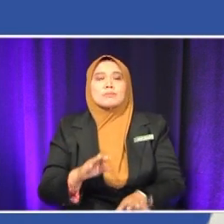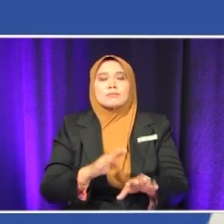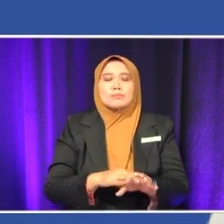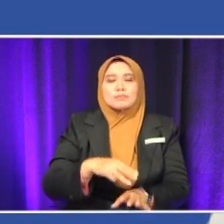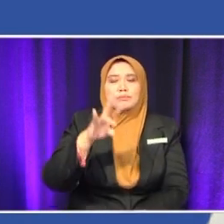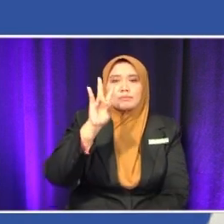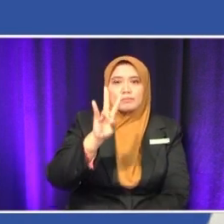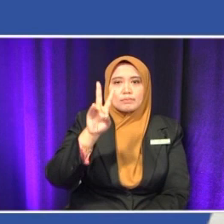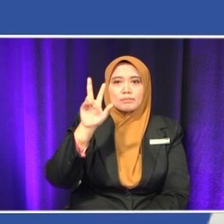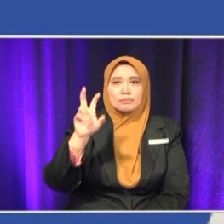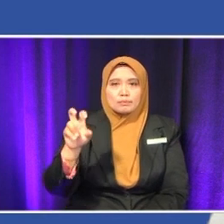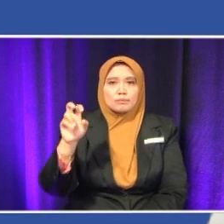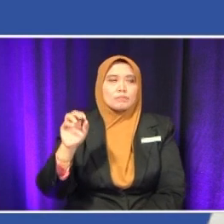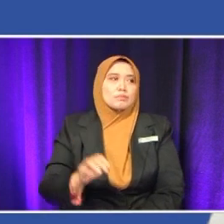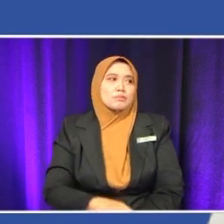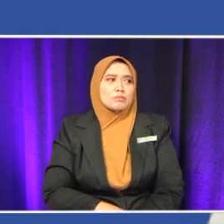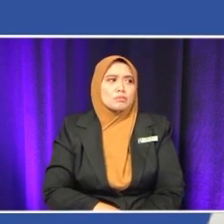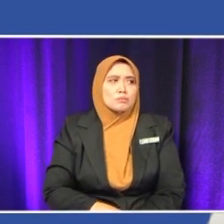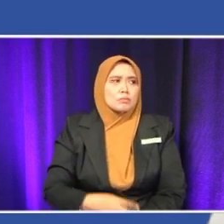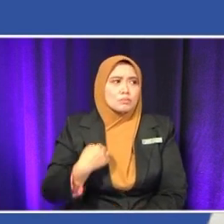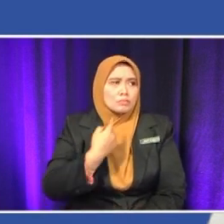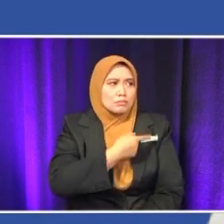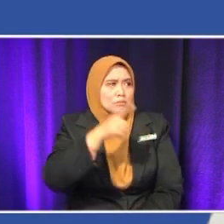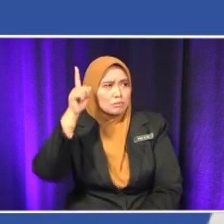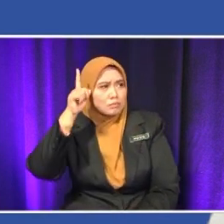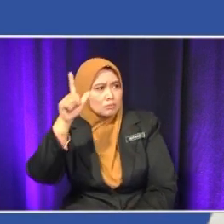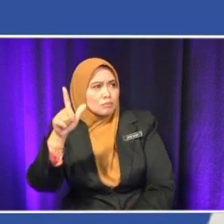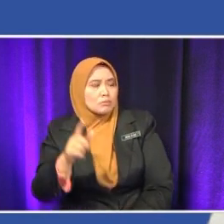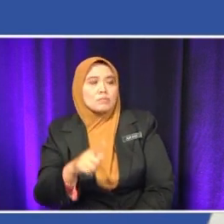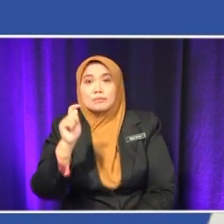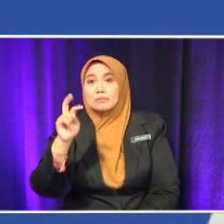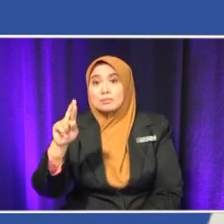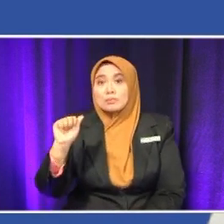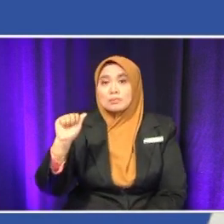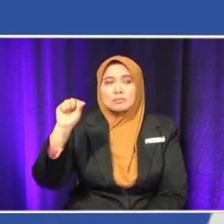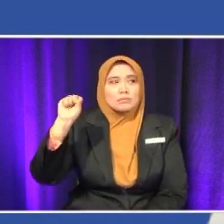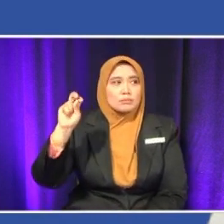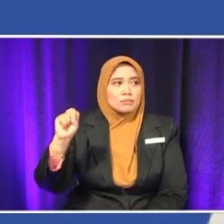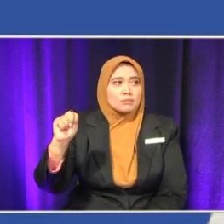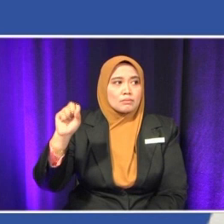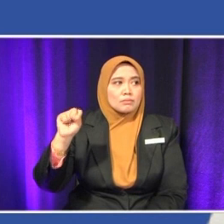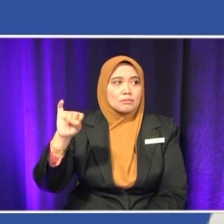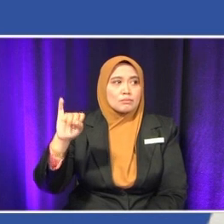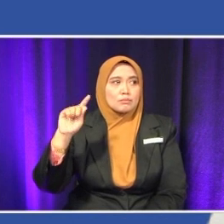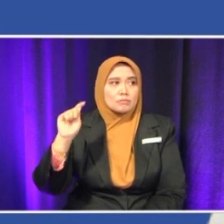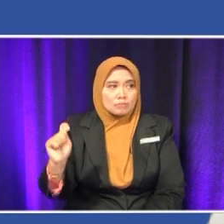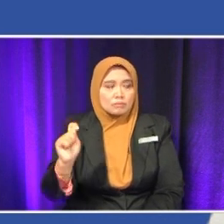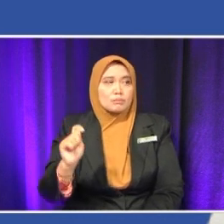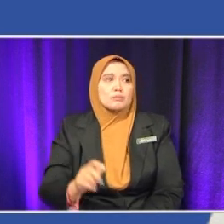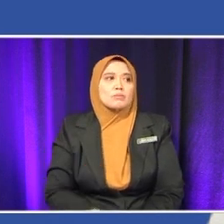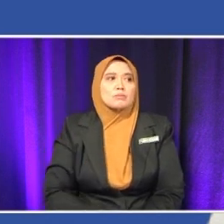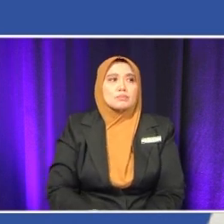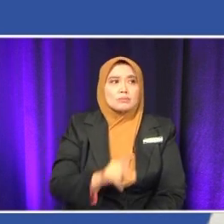di mana diberi masa transit di lapangan terbang K dan L ialah 1 jam